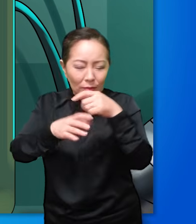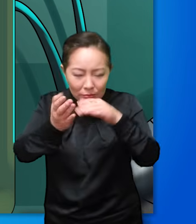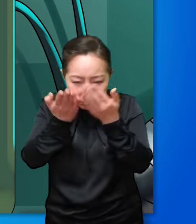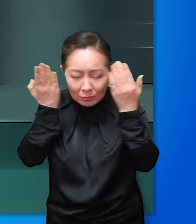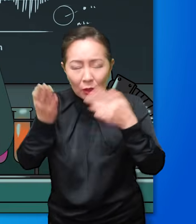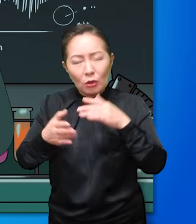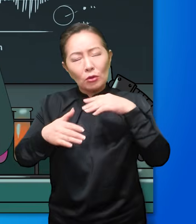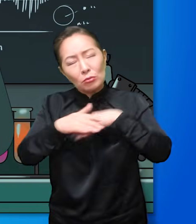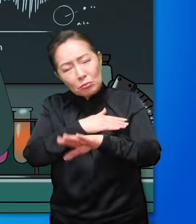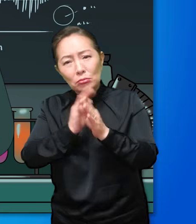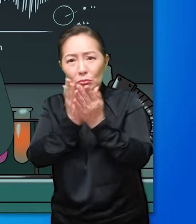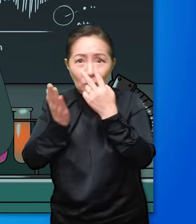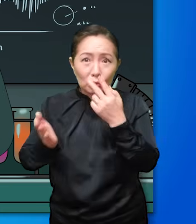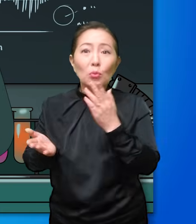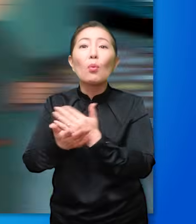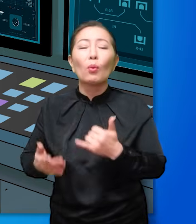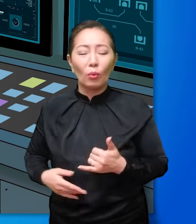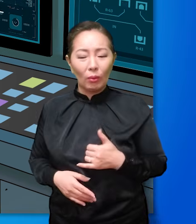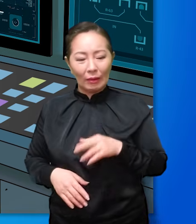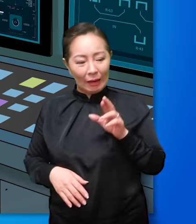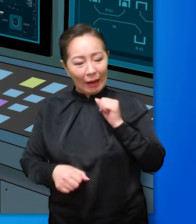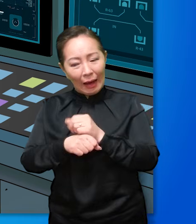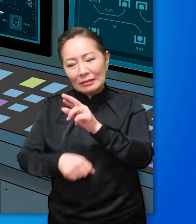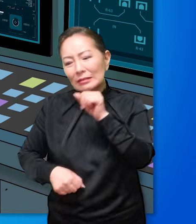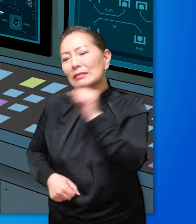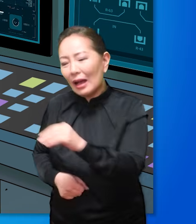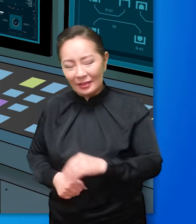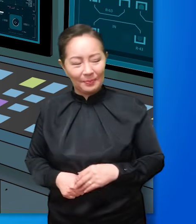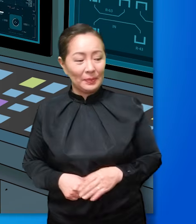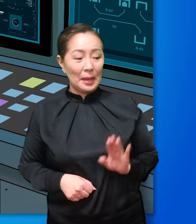аялдаг гэсэн үү? Тантай хамт хүмүүс аялдаг гэсэн үү? Яаж ажилт юм бол?